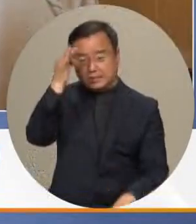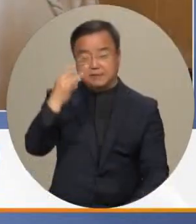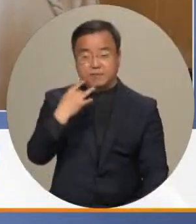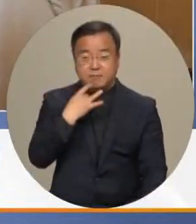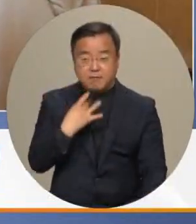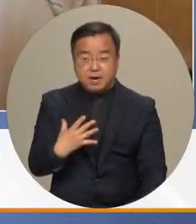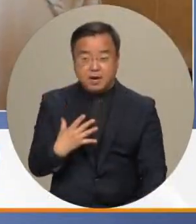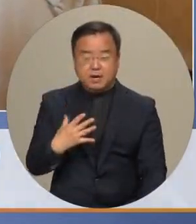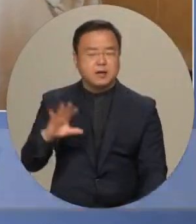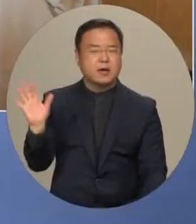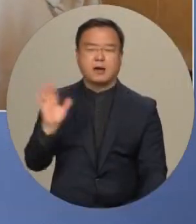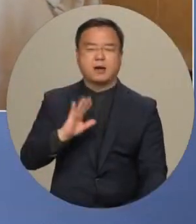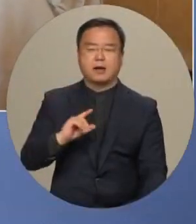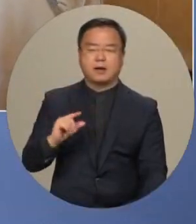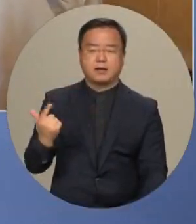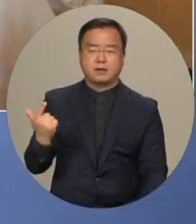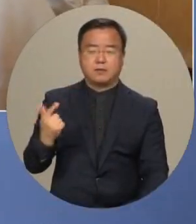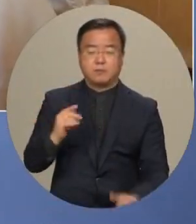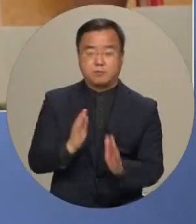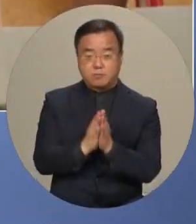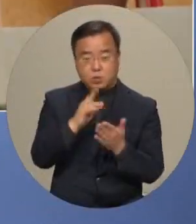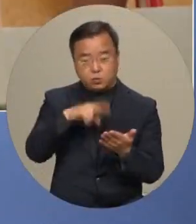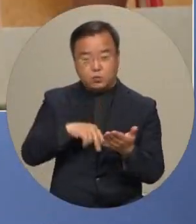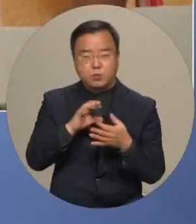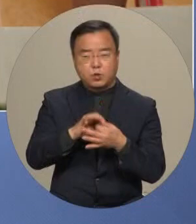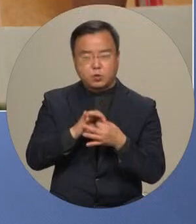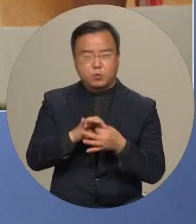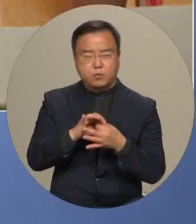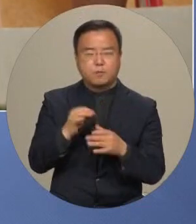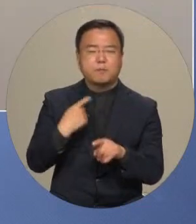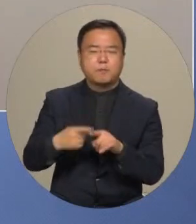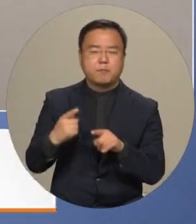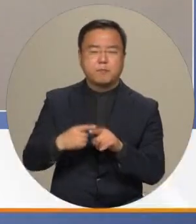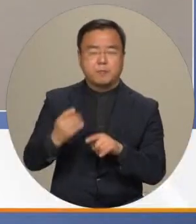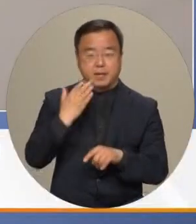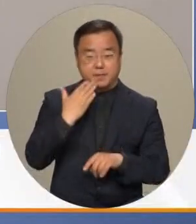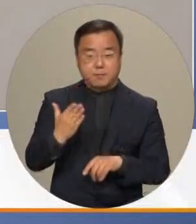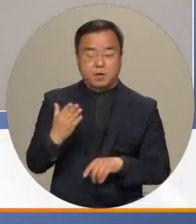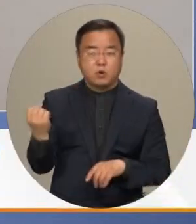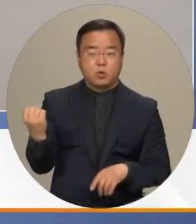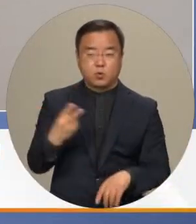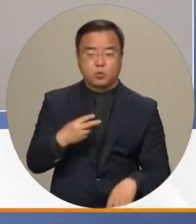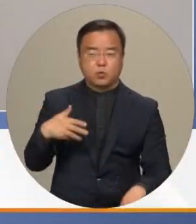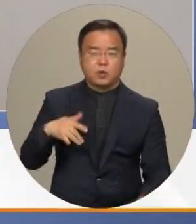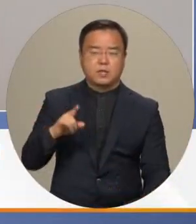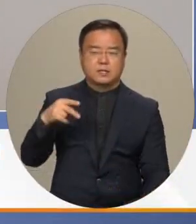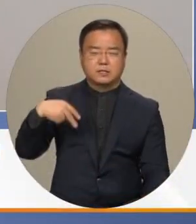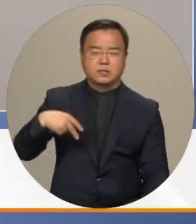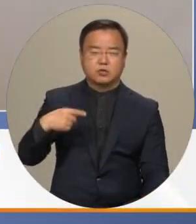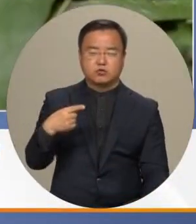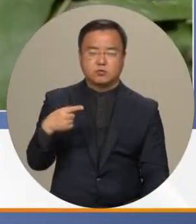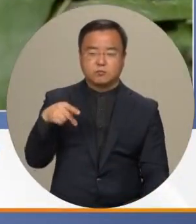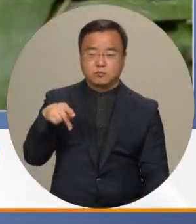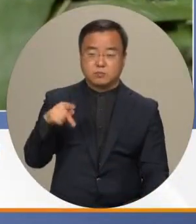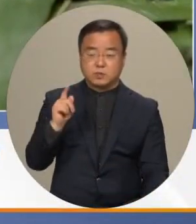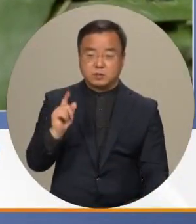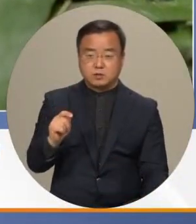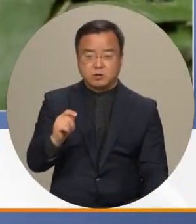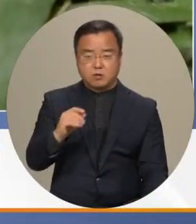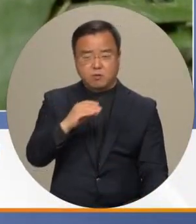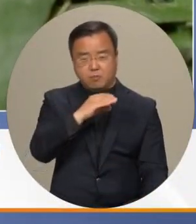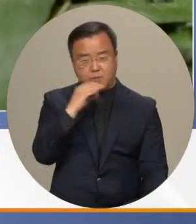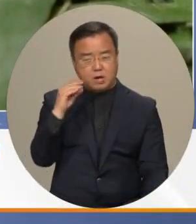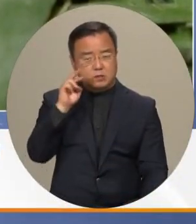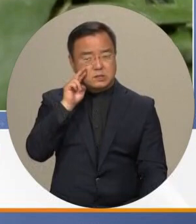생각해요 오히려 독서를 통해서 비판적인 사고력을 키우고 지금 채취 PT 같은 경우에 특히 무엇이 옳고 그랬는지 판단할 수 있는